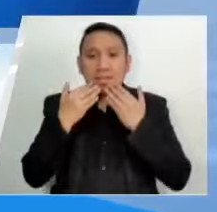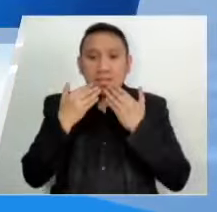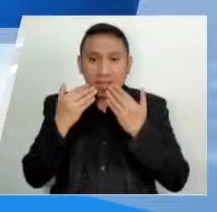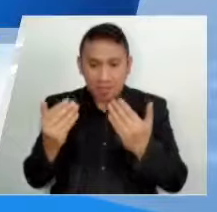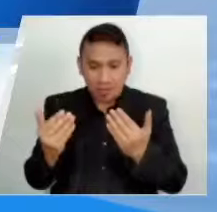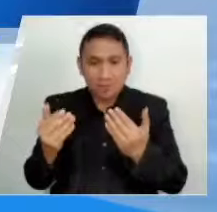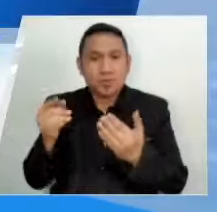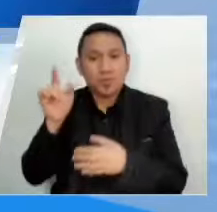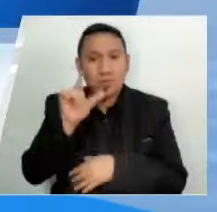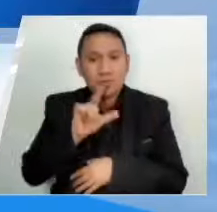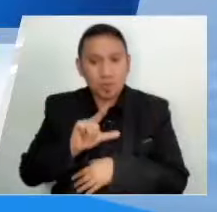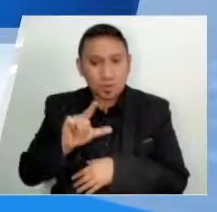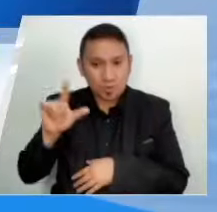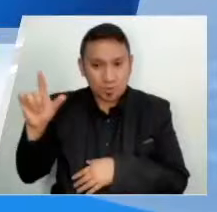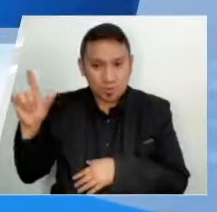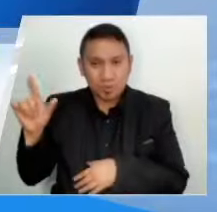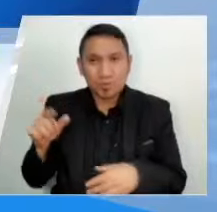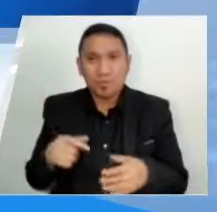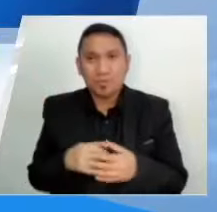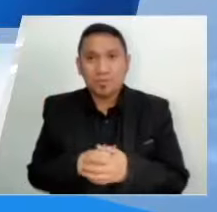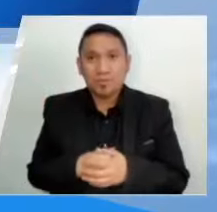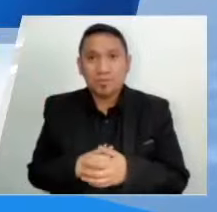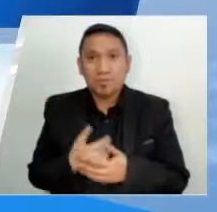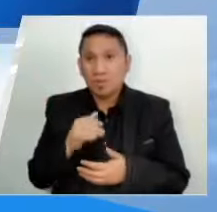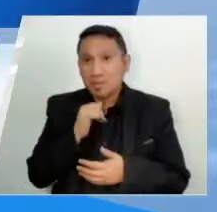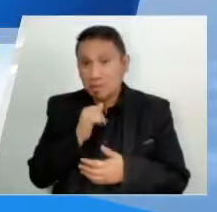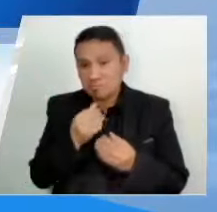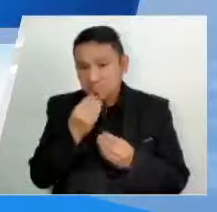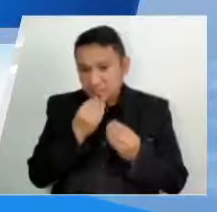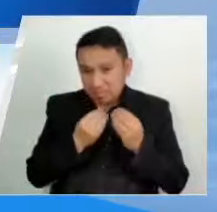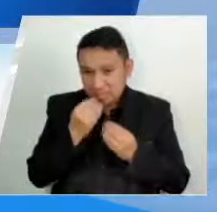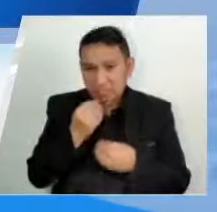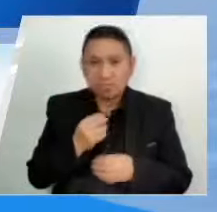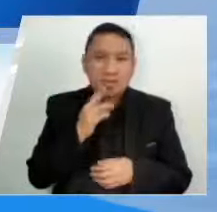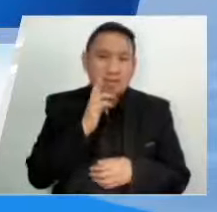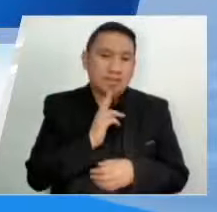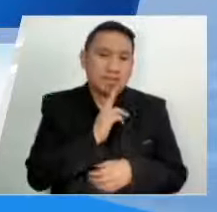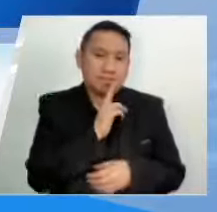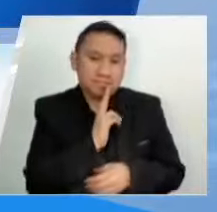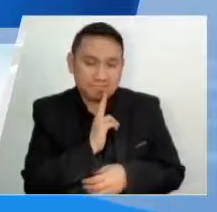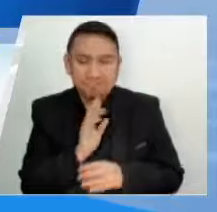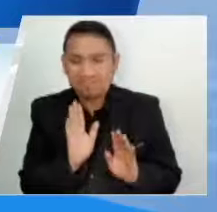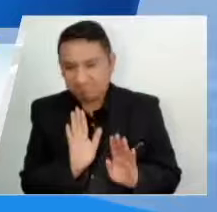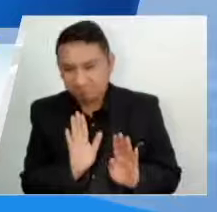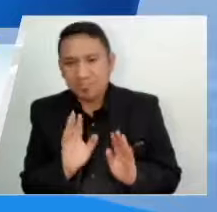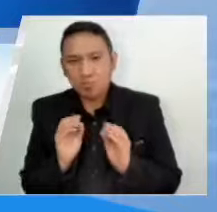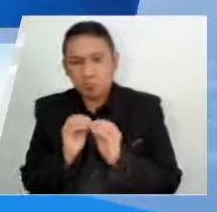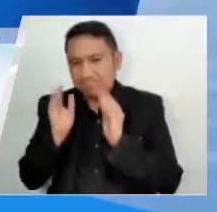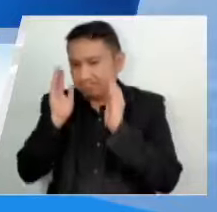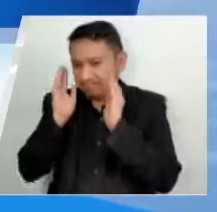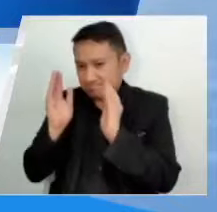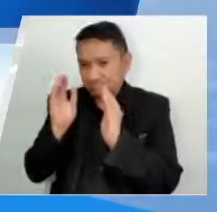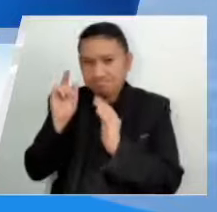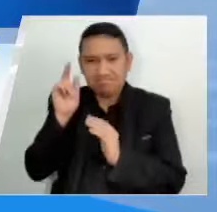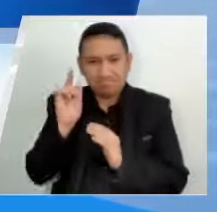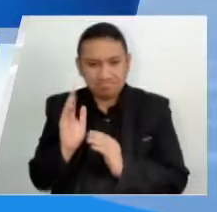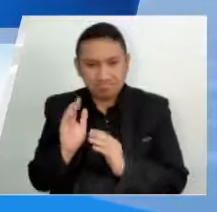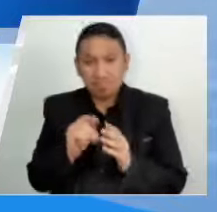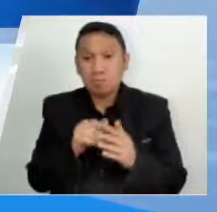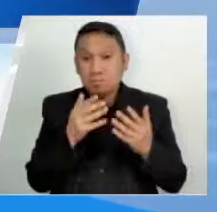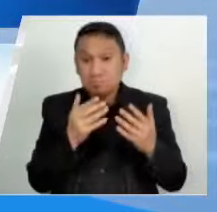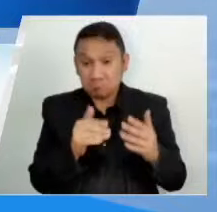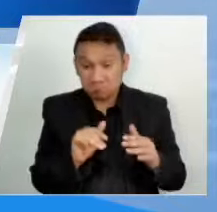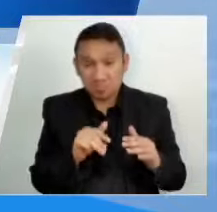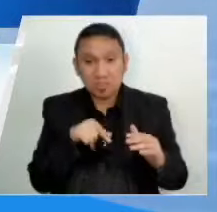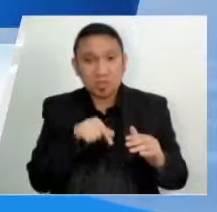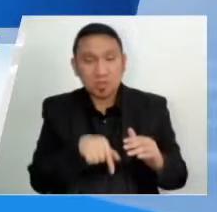yung mag-date, kumain sa resto. Tugma nga raw ang pagdiriwang ng Araw ng Puso at Ash Wednesday. Pagkakataon kasing palalimin